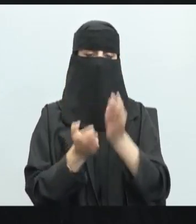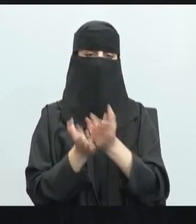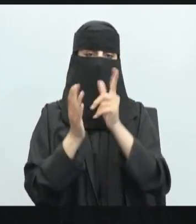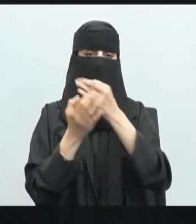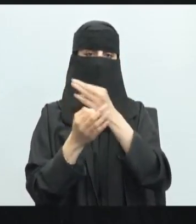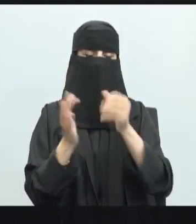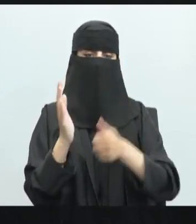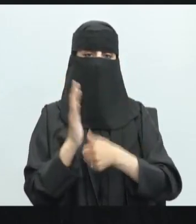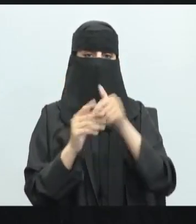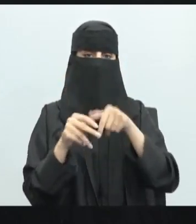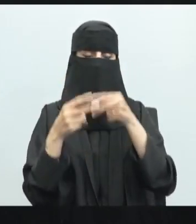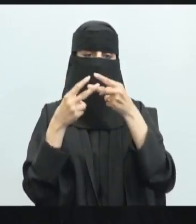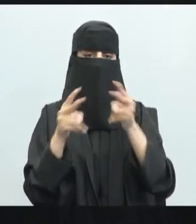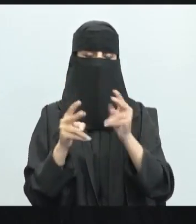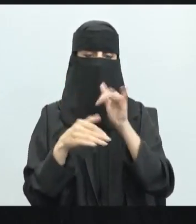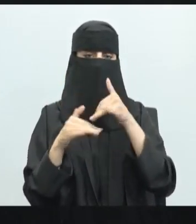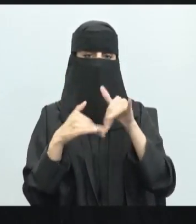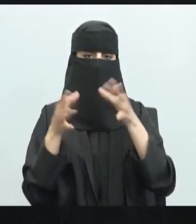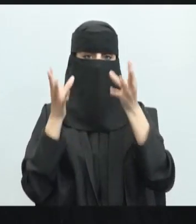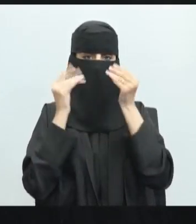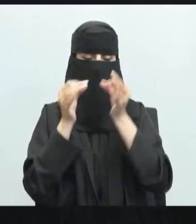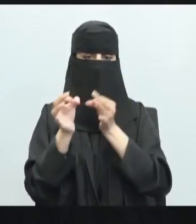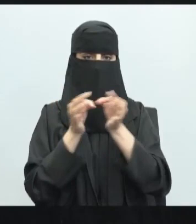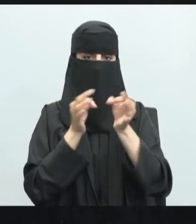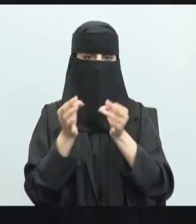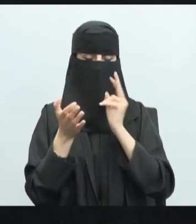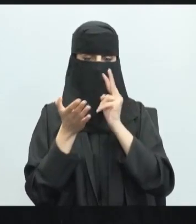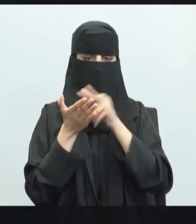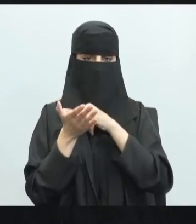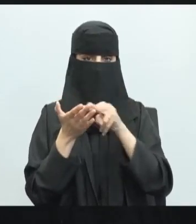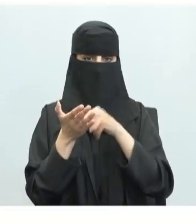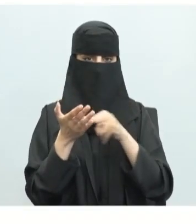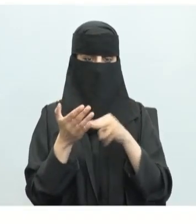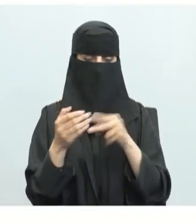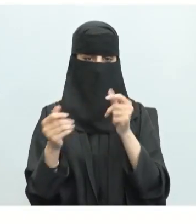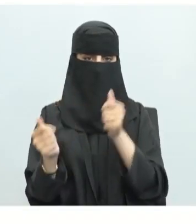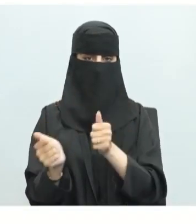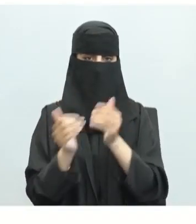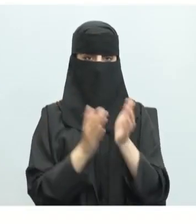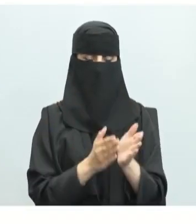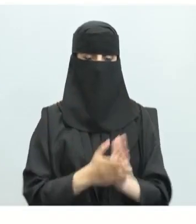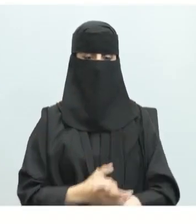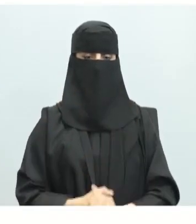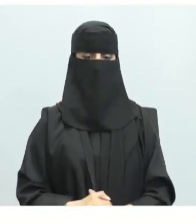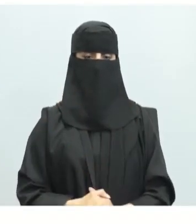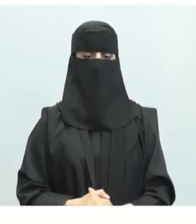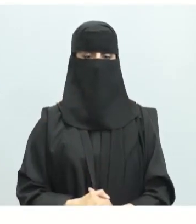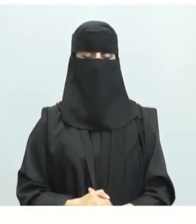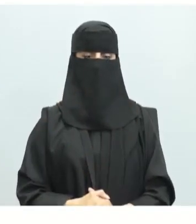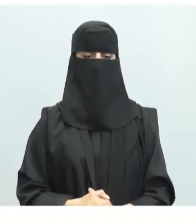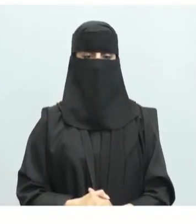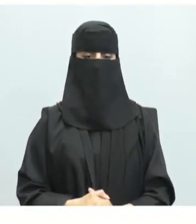نقول الآن سوف يكون لدينا استراتيجية ماذا؟ أحسنتم، استراتيجية اللي هي